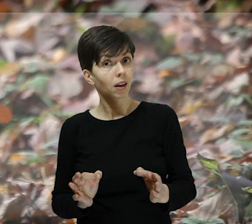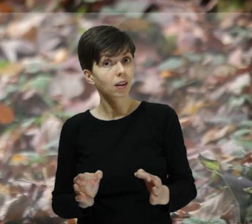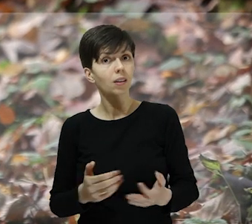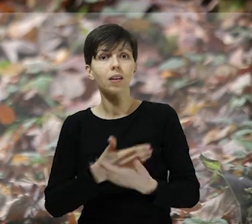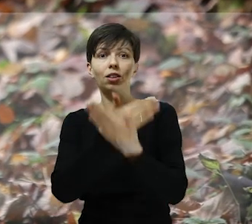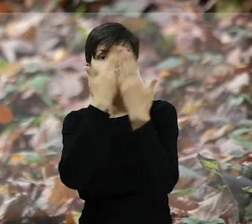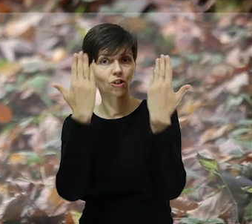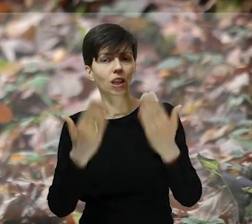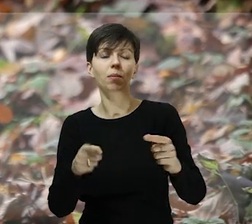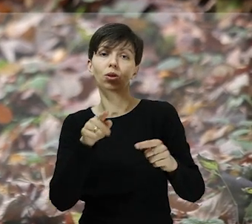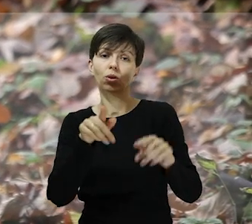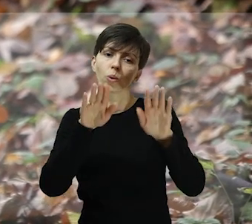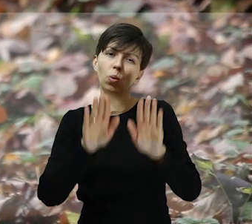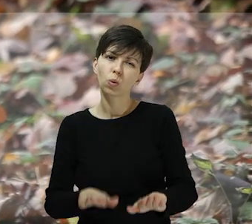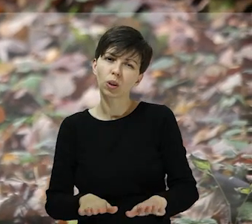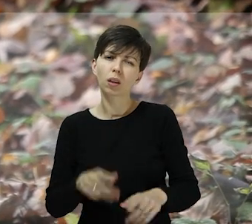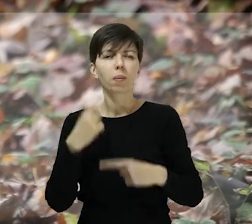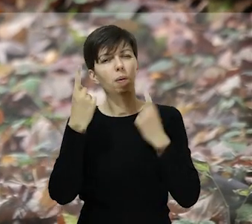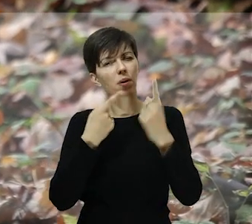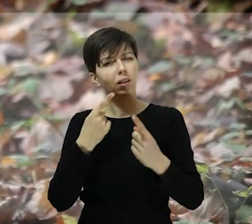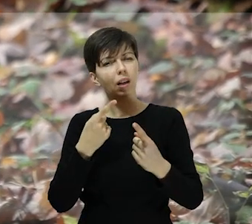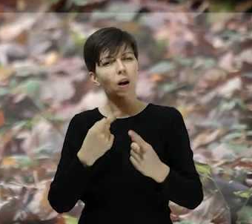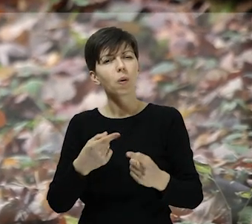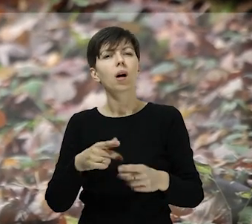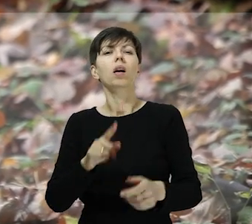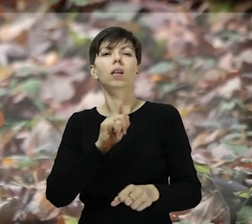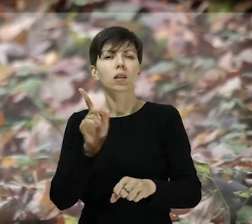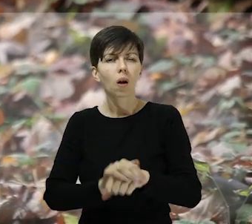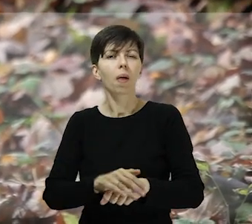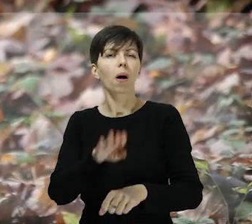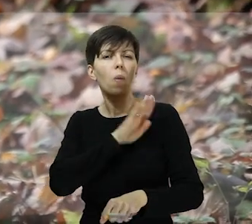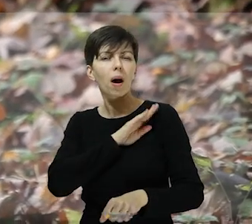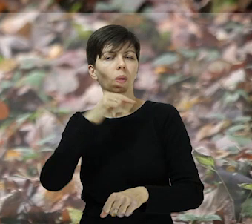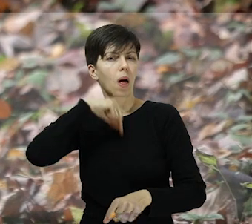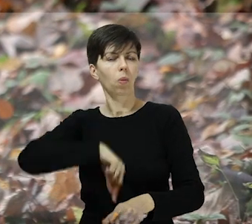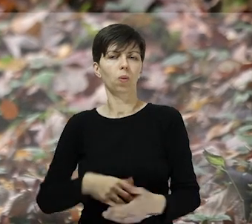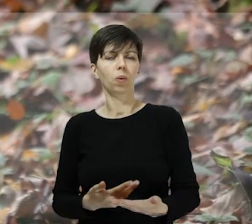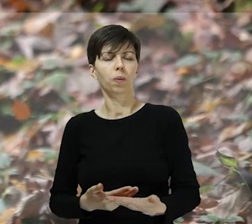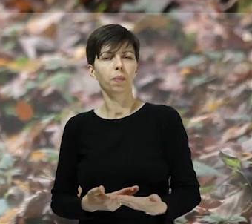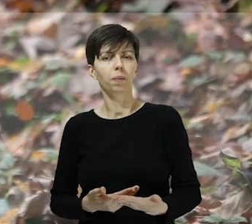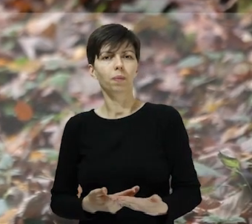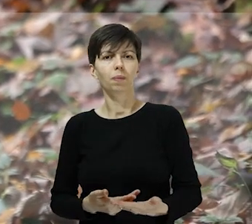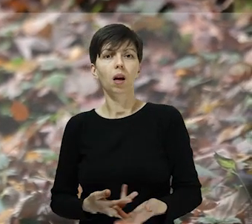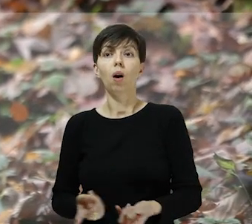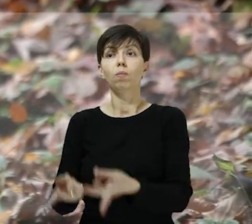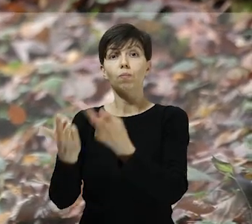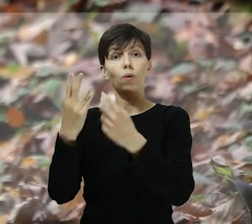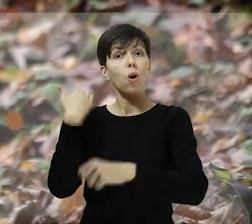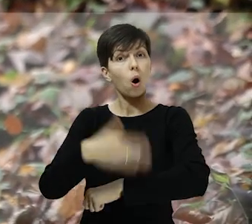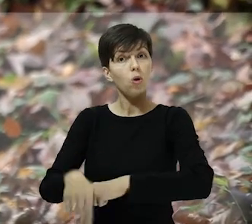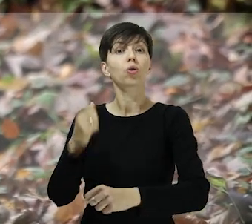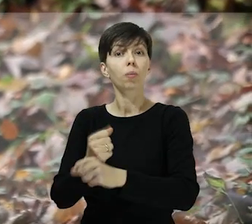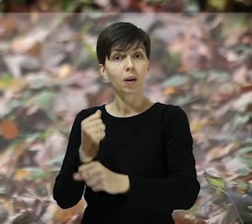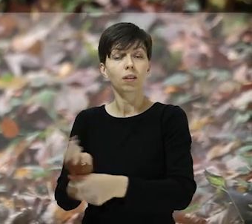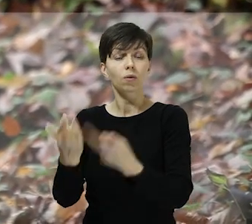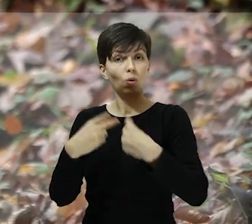dzień, żebyś usiadł i żeby to w tobie umarło. Wróć dzisiaj do domu po pracy i nie rozkłada